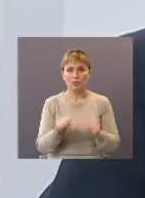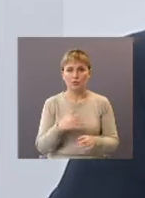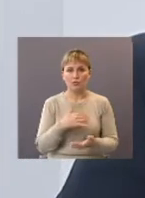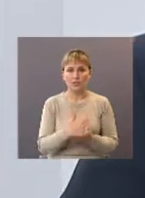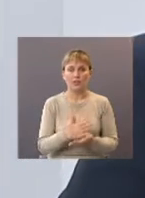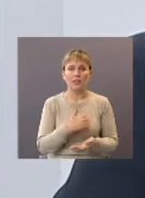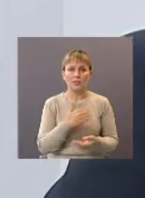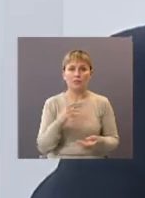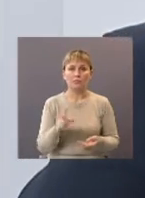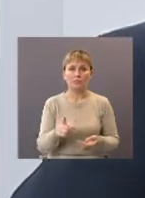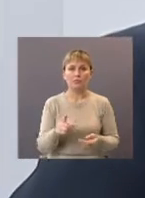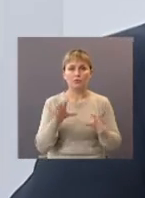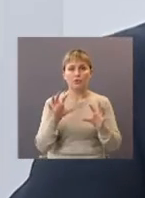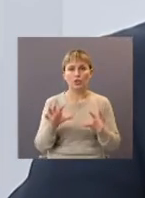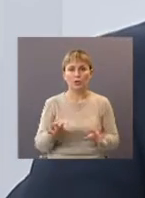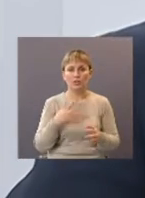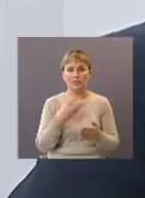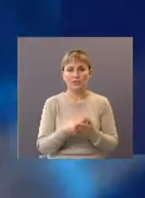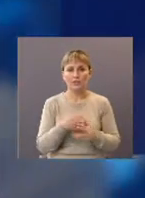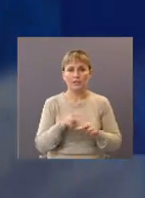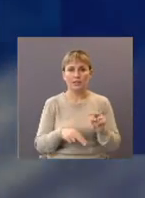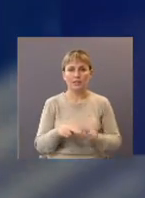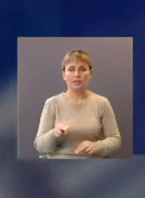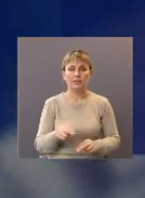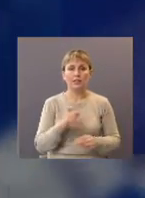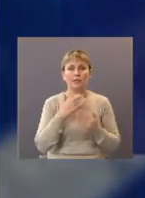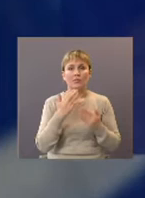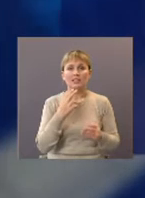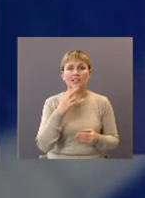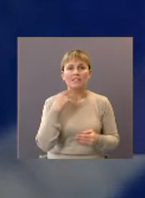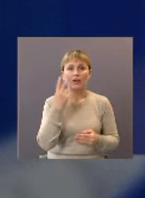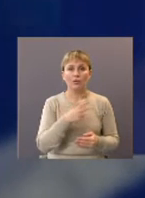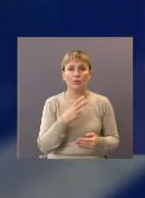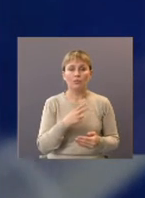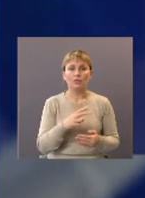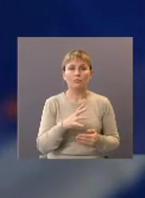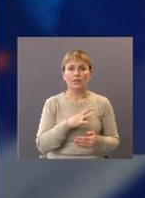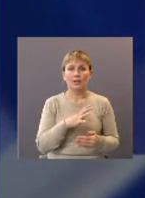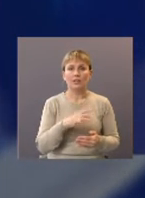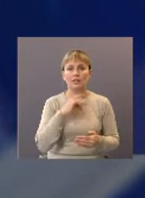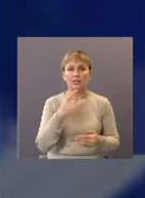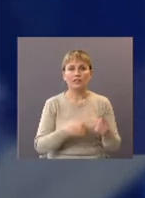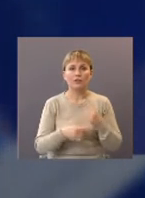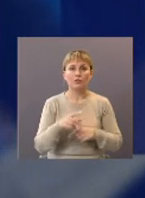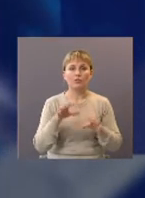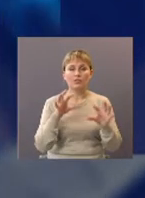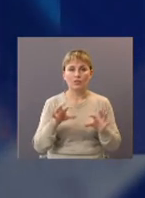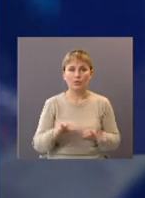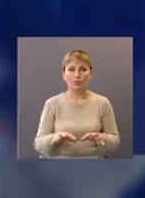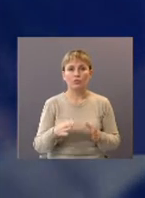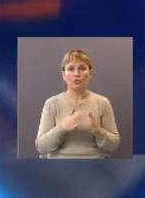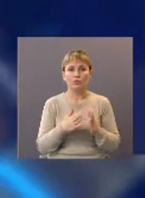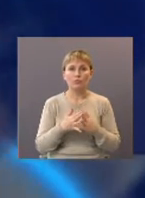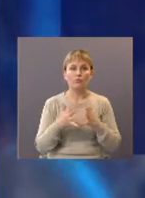Хотел бы узаконить свое строение. За последние два года состоятельные казахстанцы вернули в законное поле